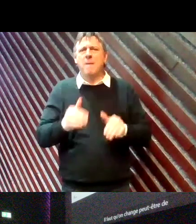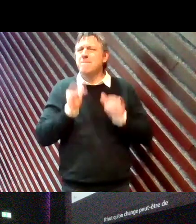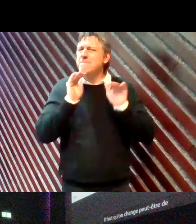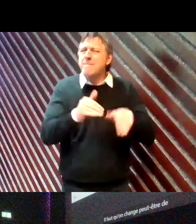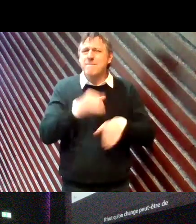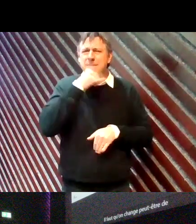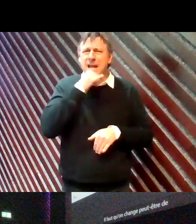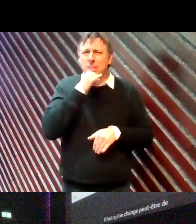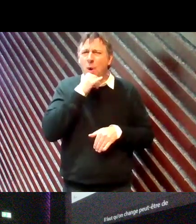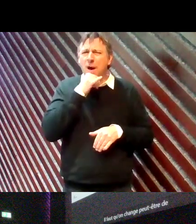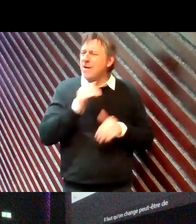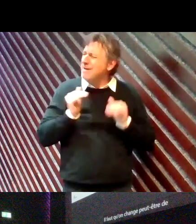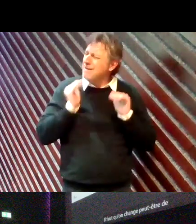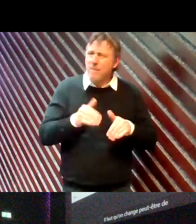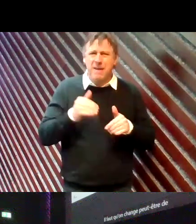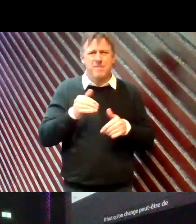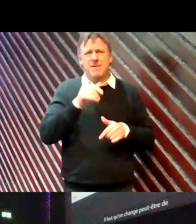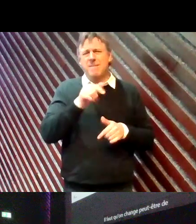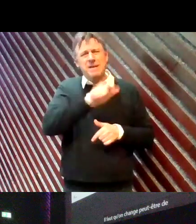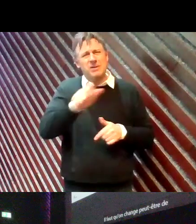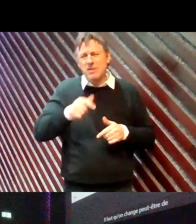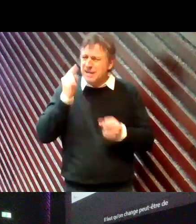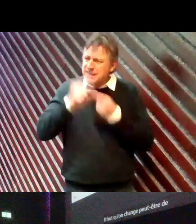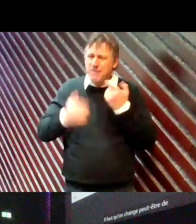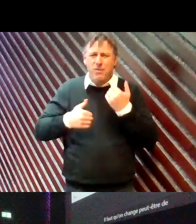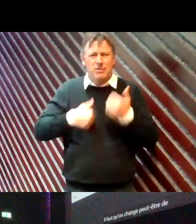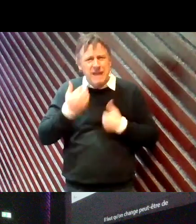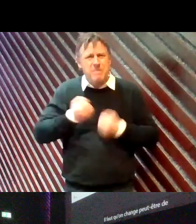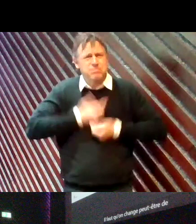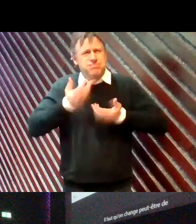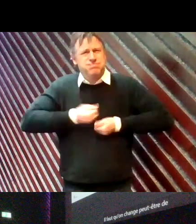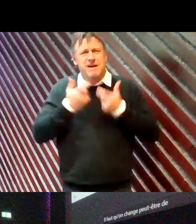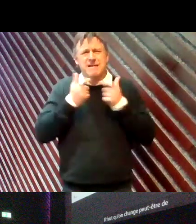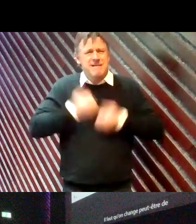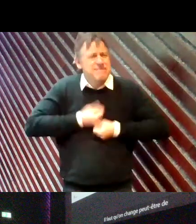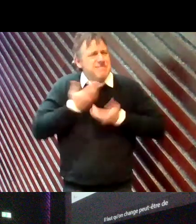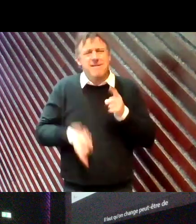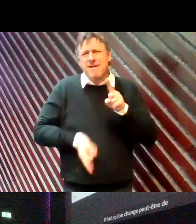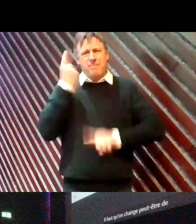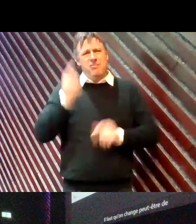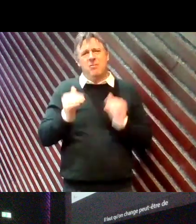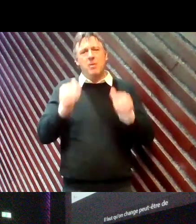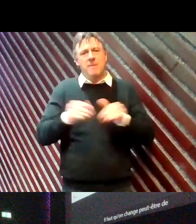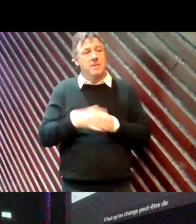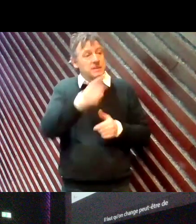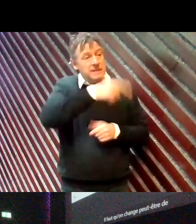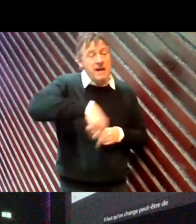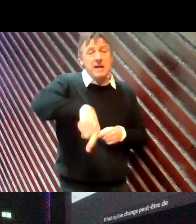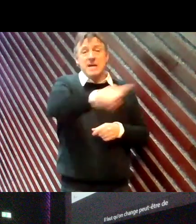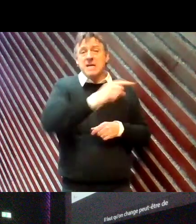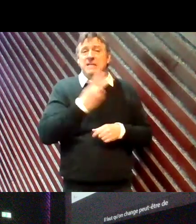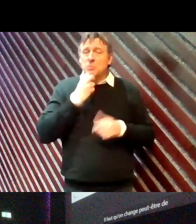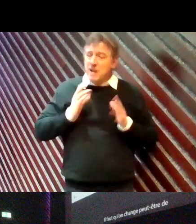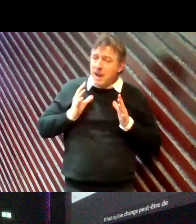important. Même si on le fait de manière maladroite, c'est quand même important parce que l'implication des citoyens, elle passe par ces petits